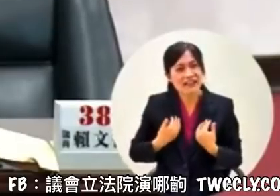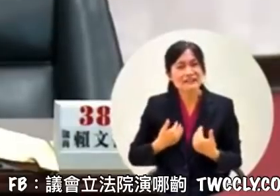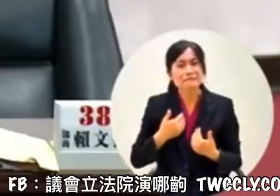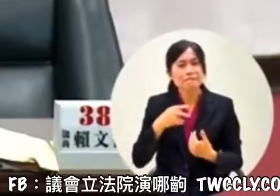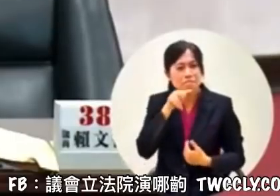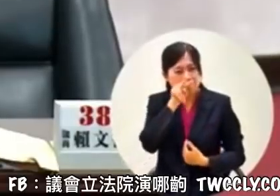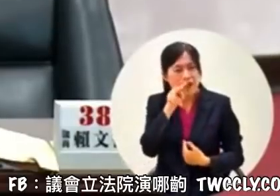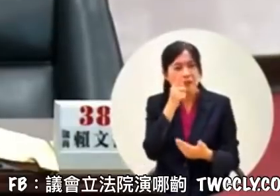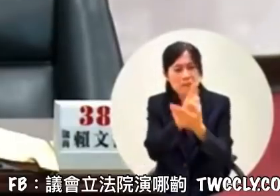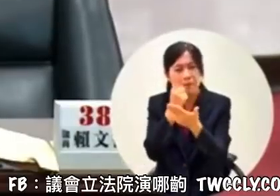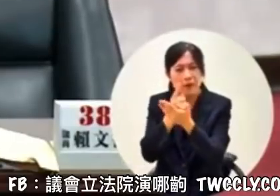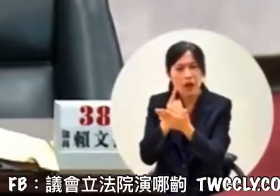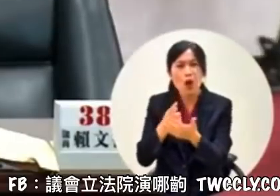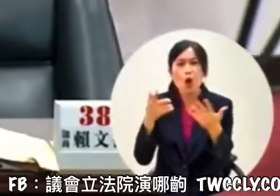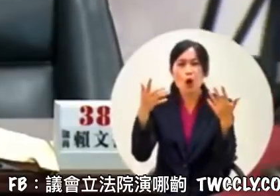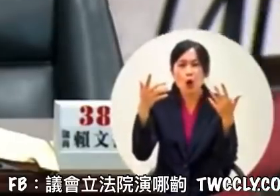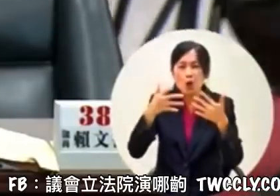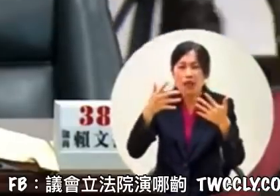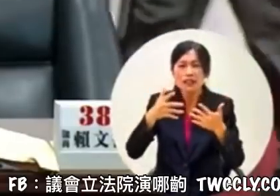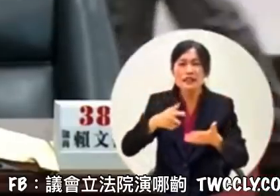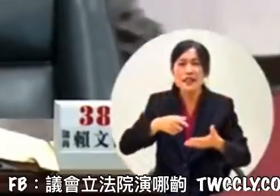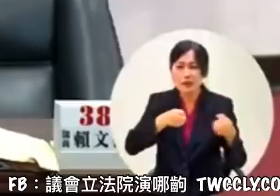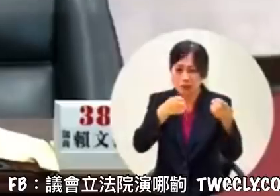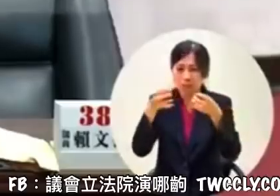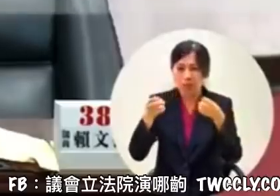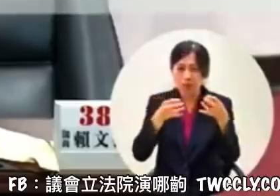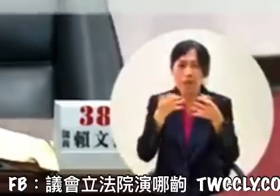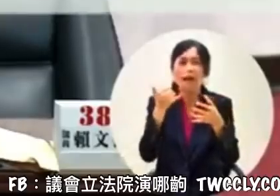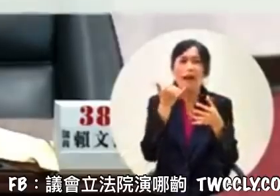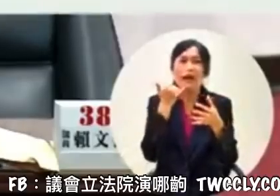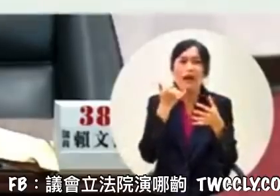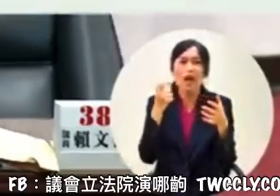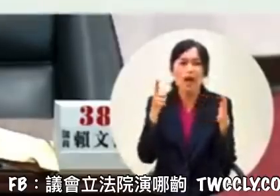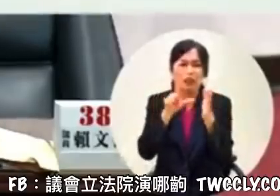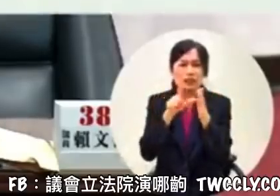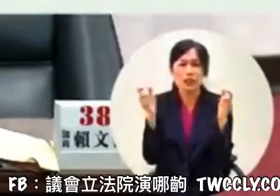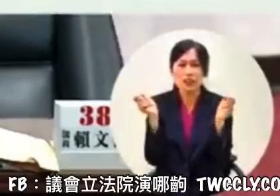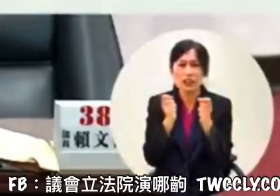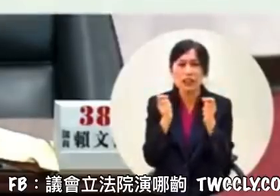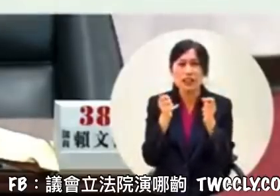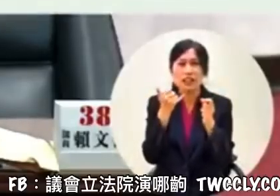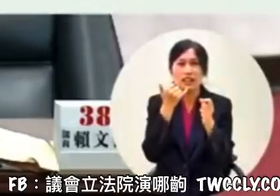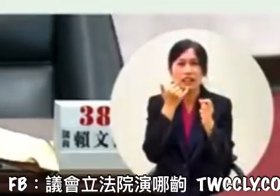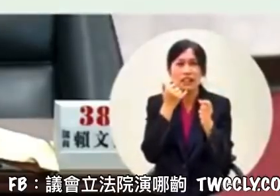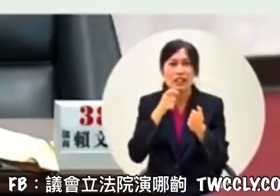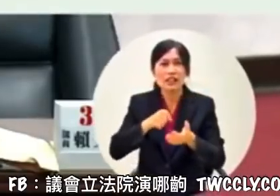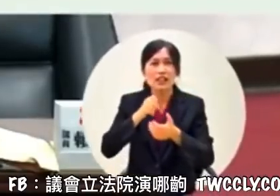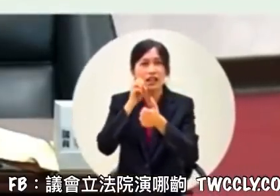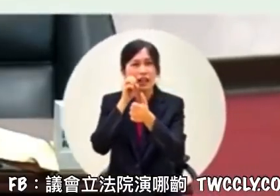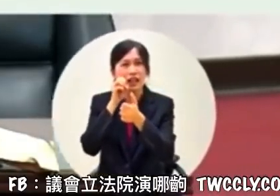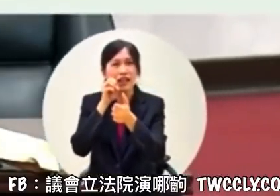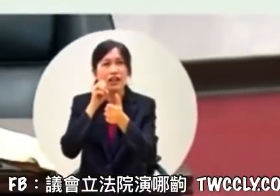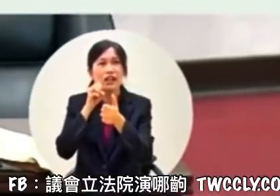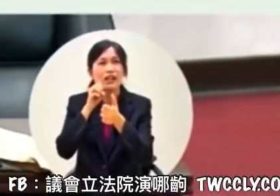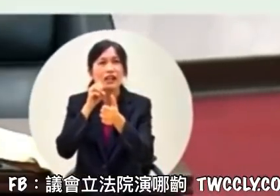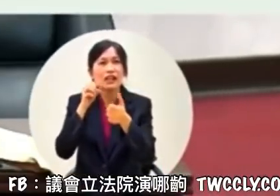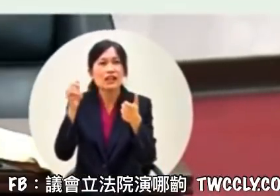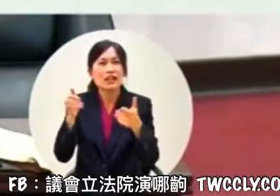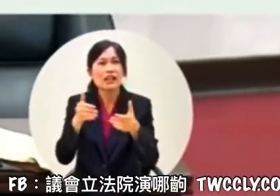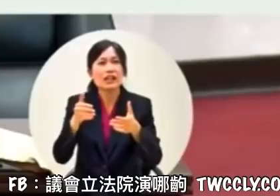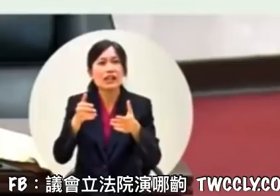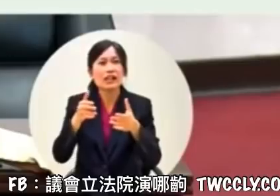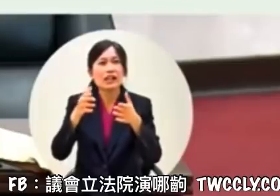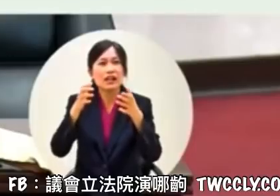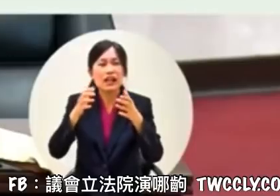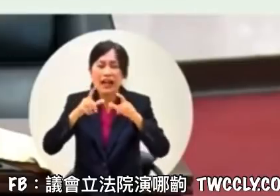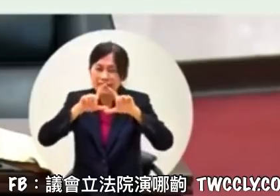被讨论到。那在这么短的时间内能够这样建立一个很好的一个大致当的